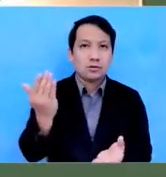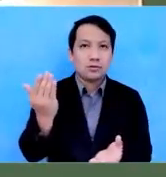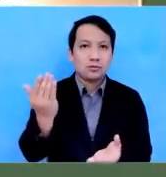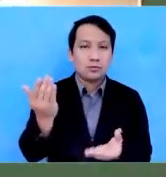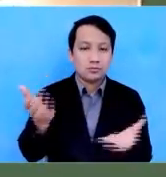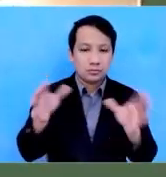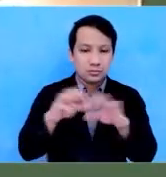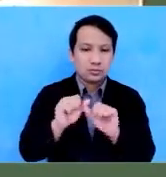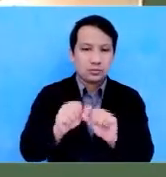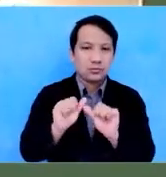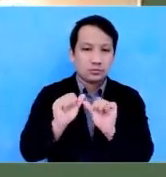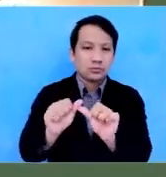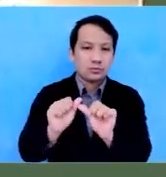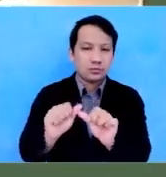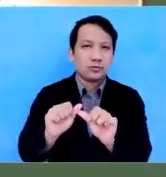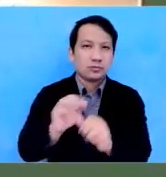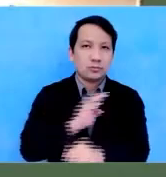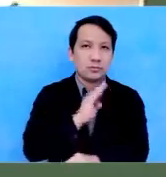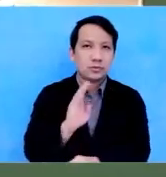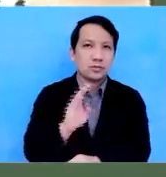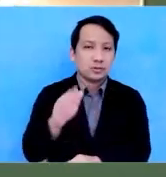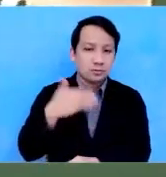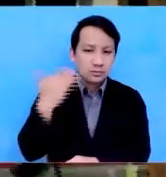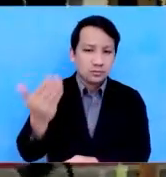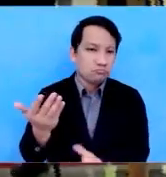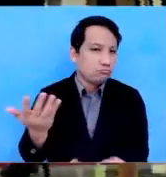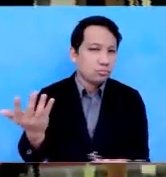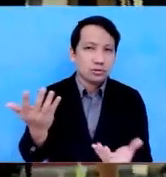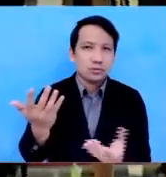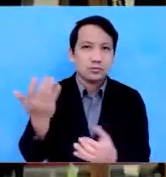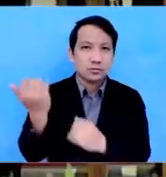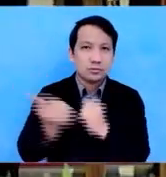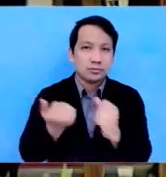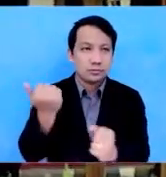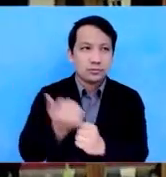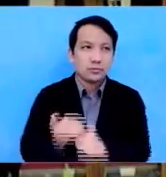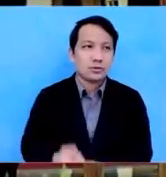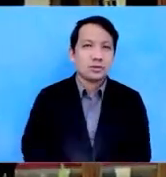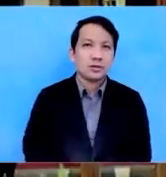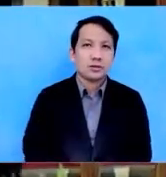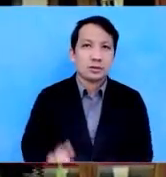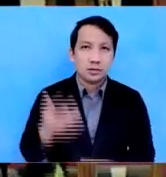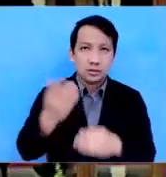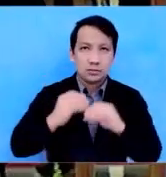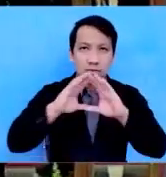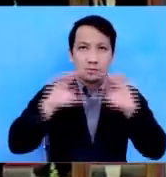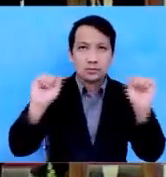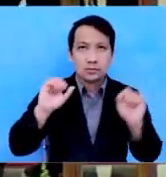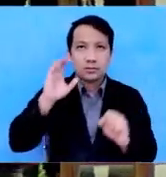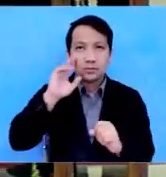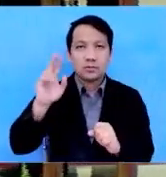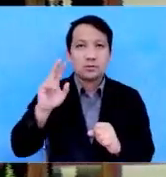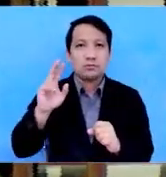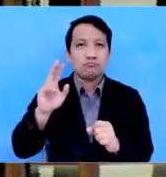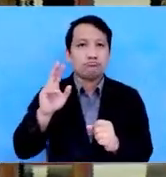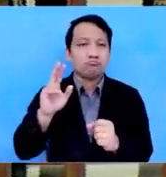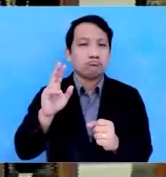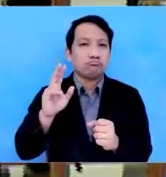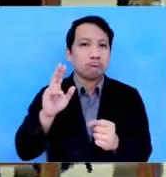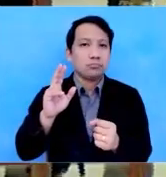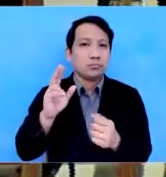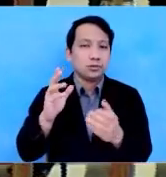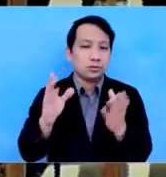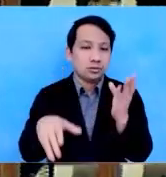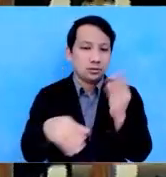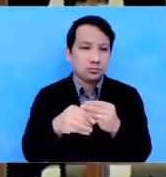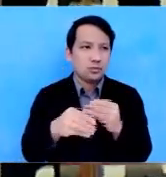will continue to feel in the next few years. Dagdag pa ng Pangulo, sa kabila ng mga di pagkakaintindihan, hindi